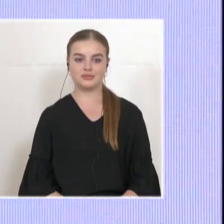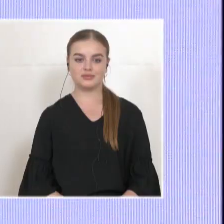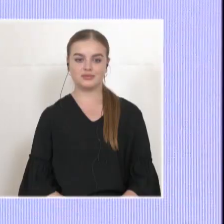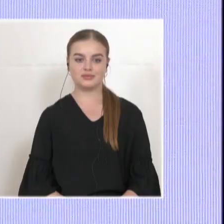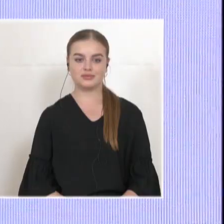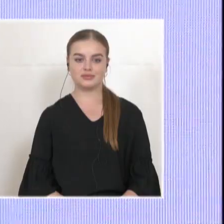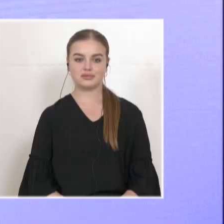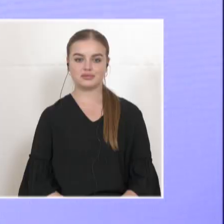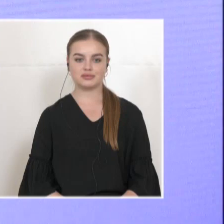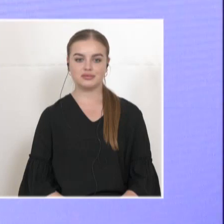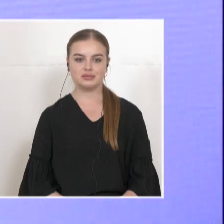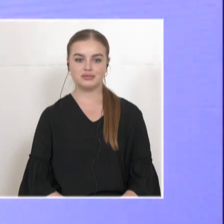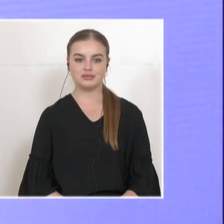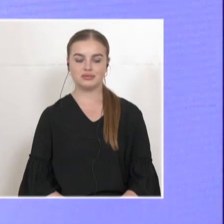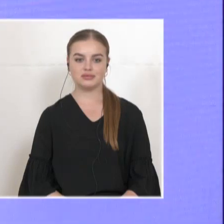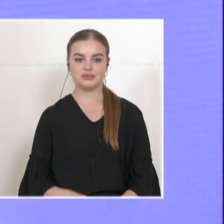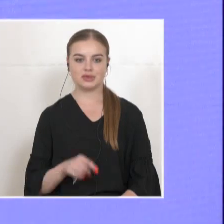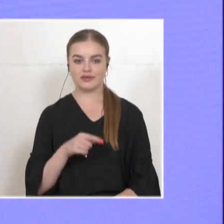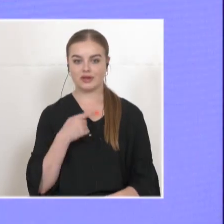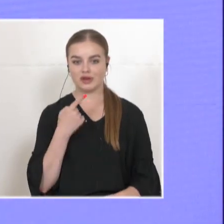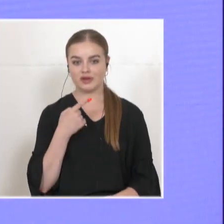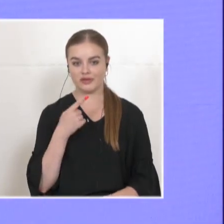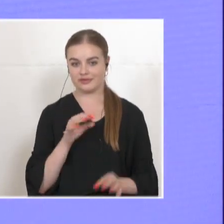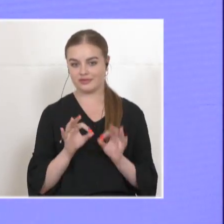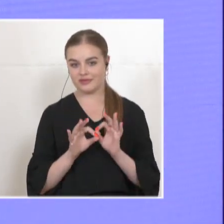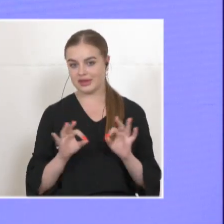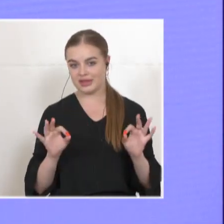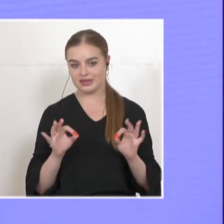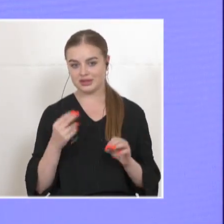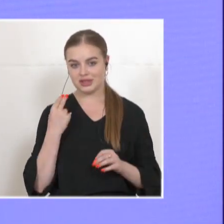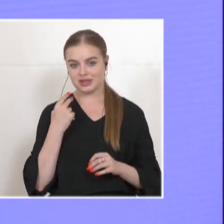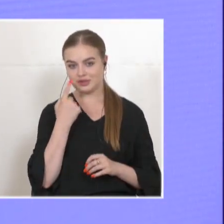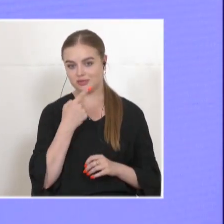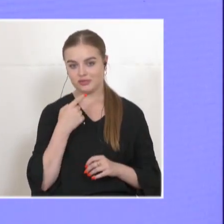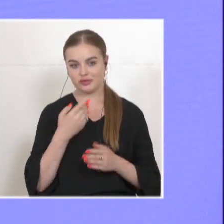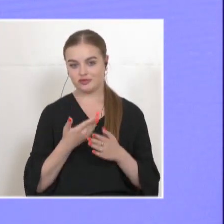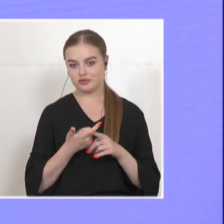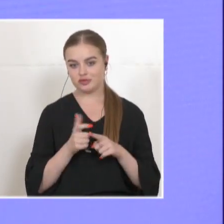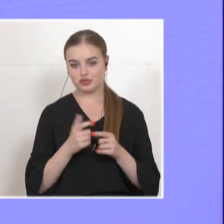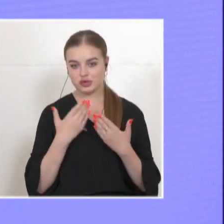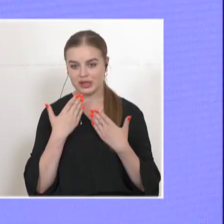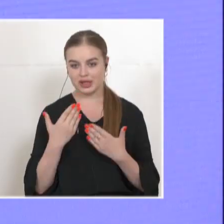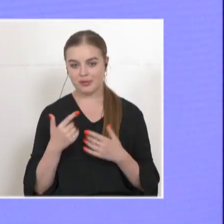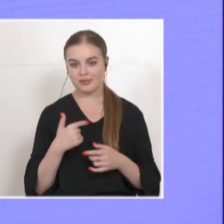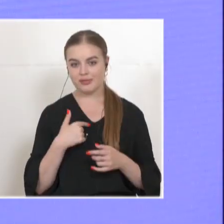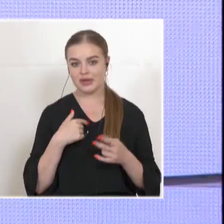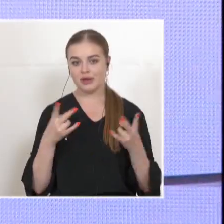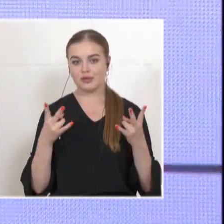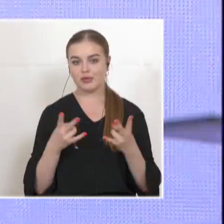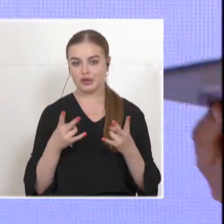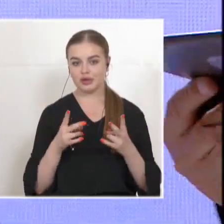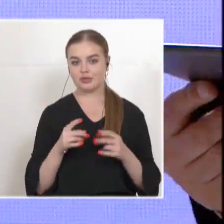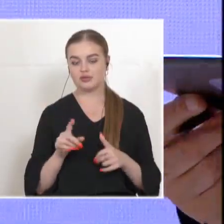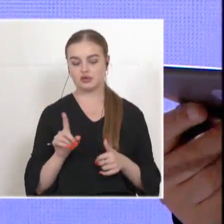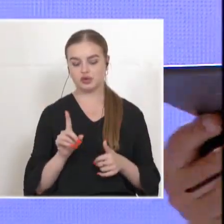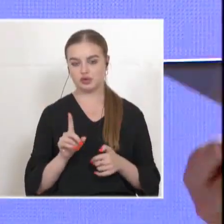Thank you so much. Ви говорите фантастично англійською мовою, дуже дякую. Мені потрібна ваша